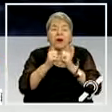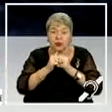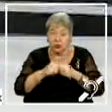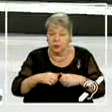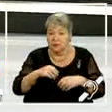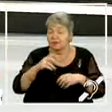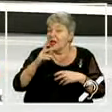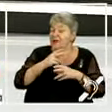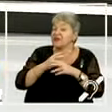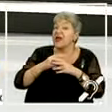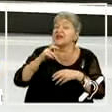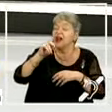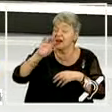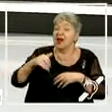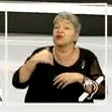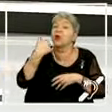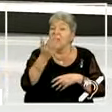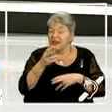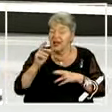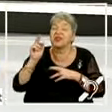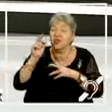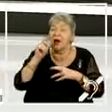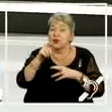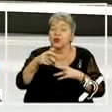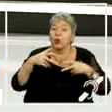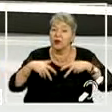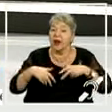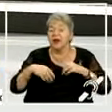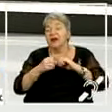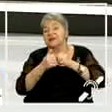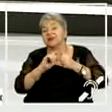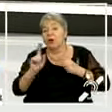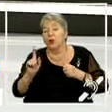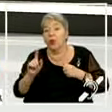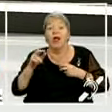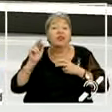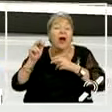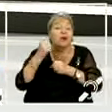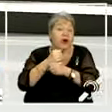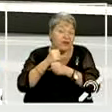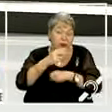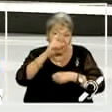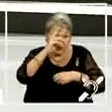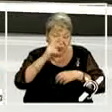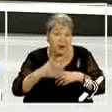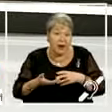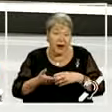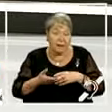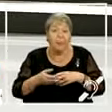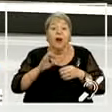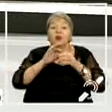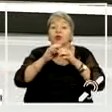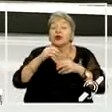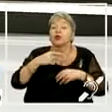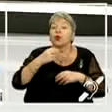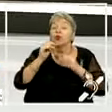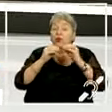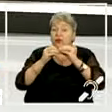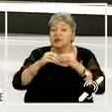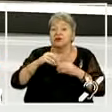țările NATO tancurile grele Leopard 2 fabricate în Germania? Potrivit purtătorului de cuvânt al guvernului